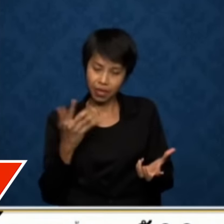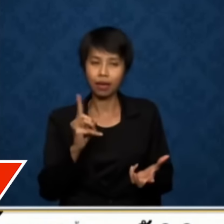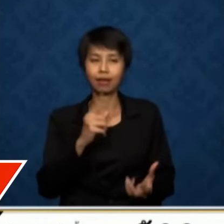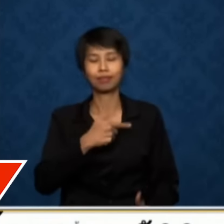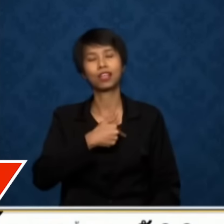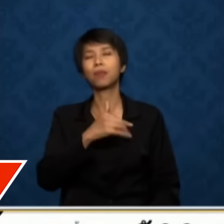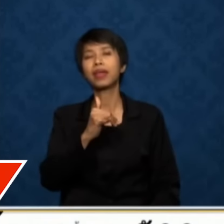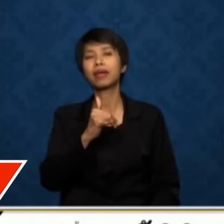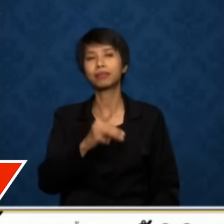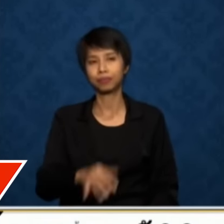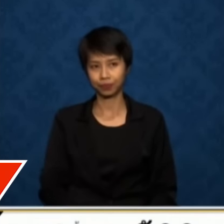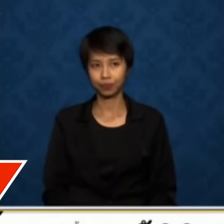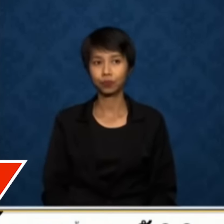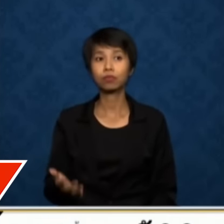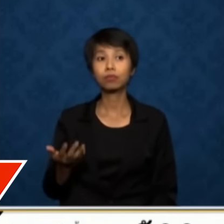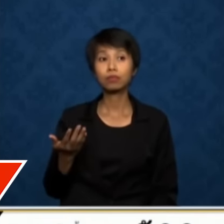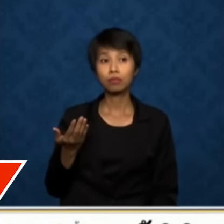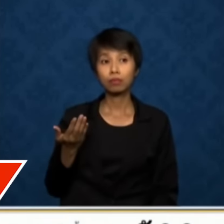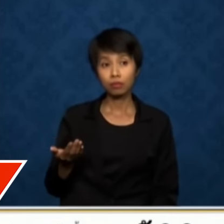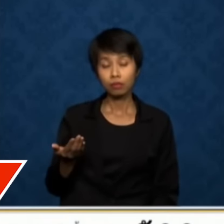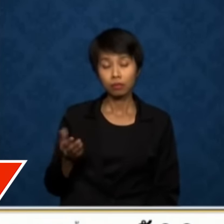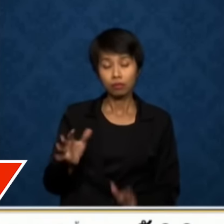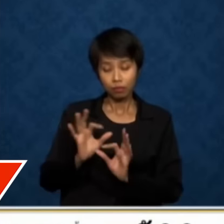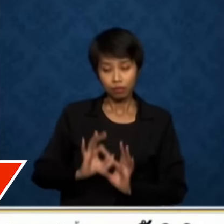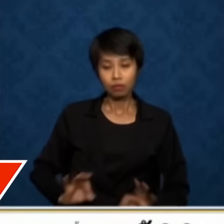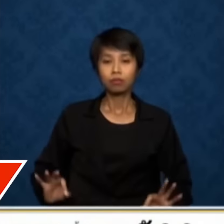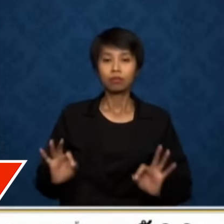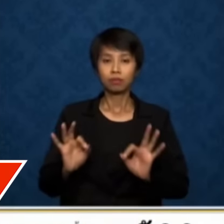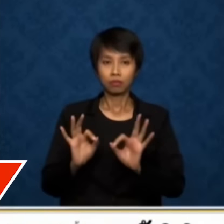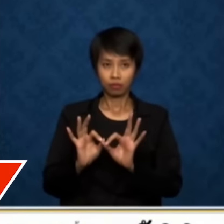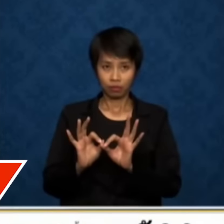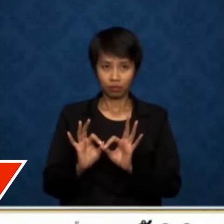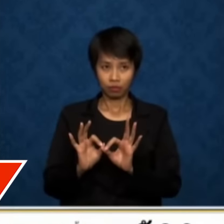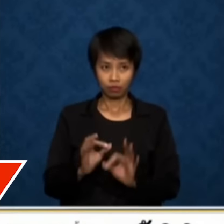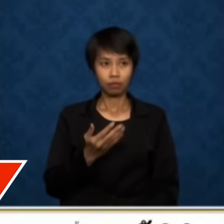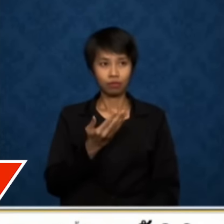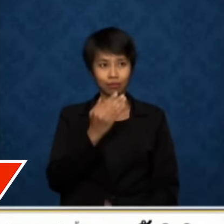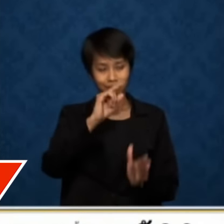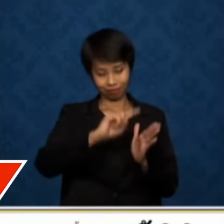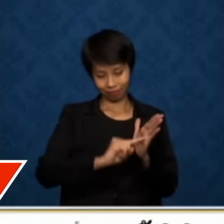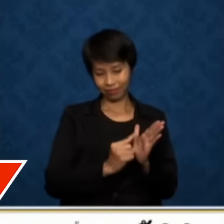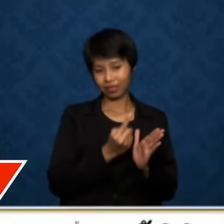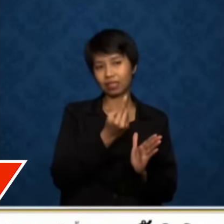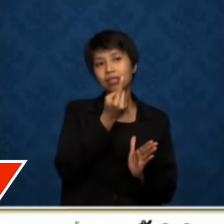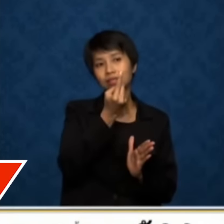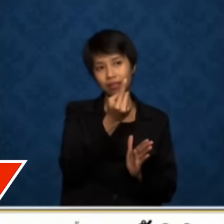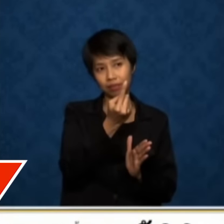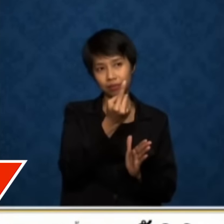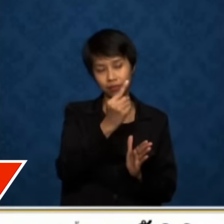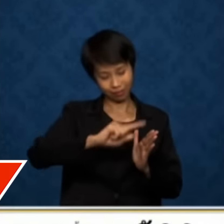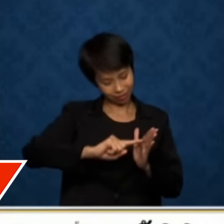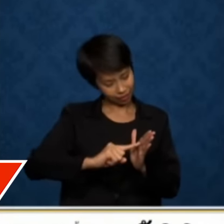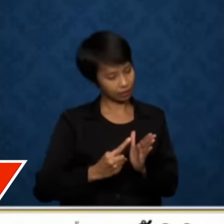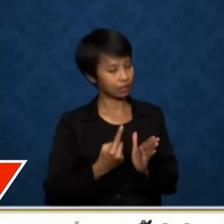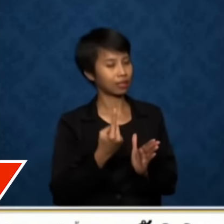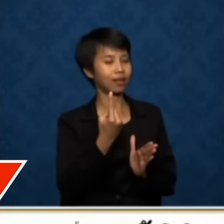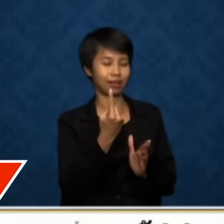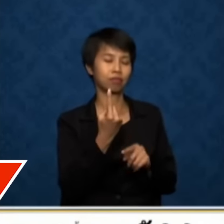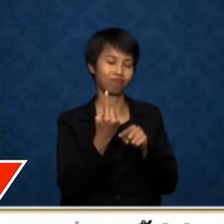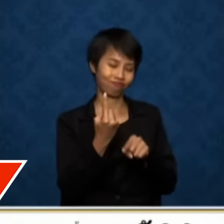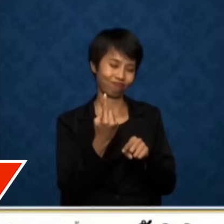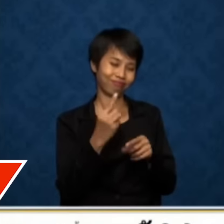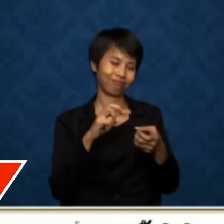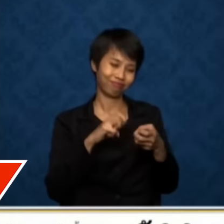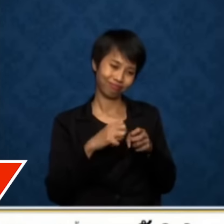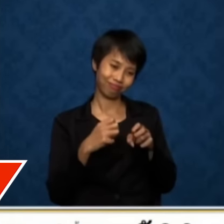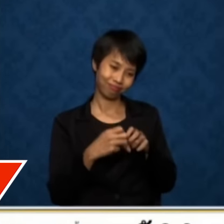ปครับเพราะฉะนั้นเนี่ยสิ่งสำคัญในโซ่ข้อแรกเลยโซ่แรกที่จะเป็นสนิมหรือไม่ท่